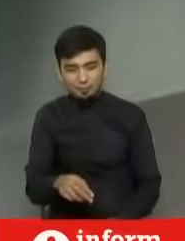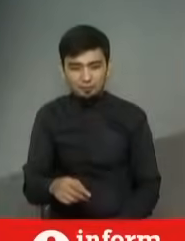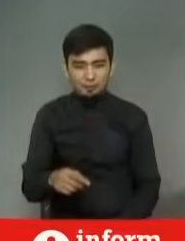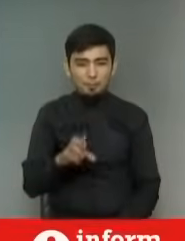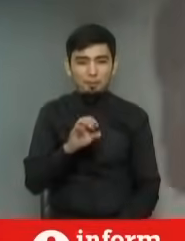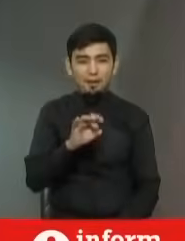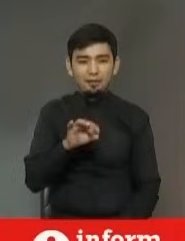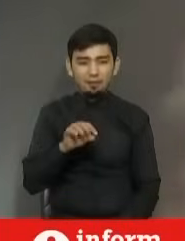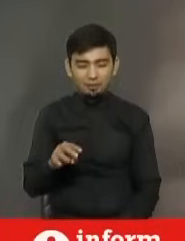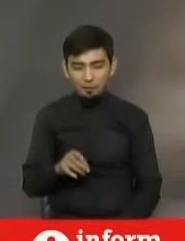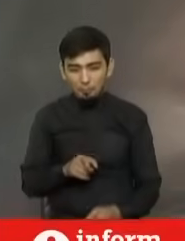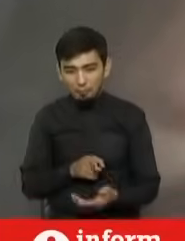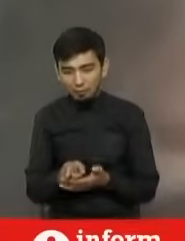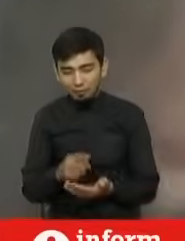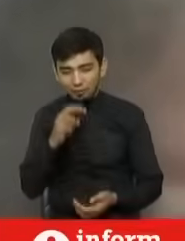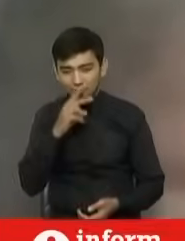байдена